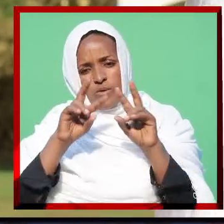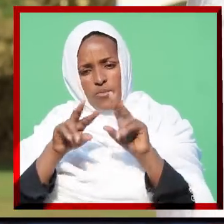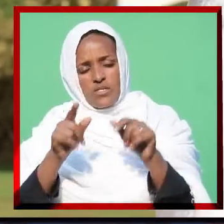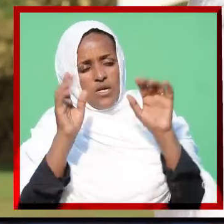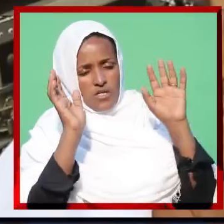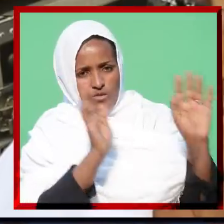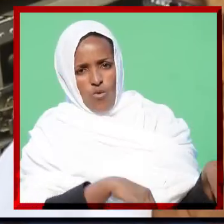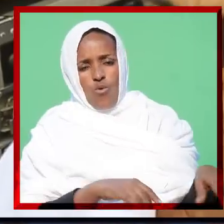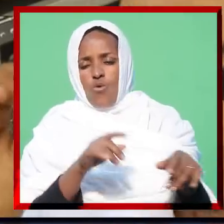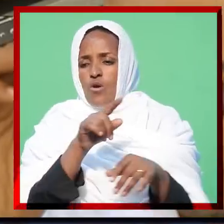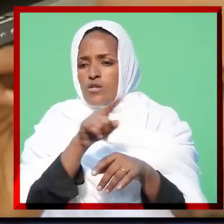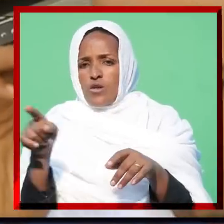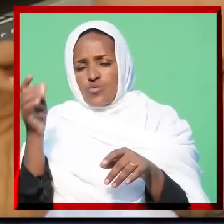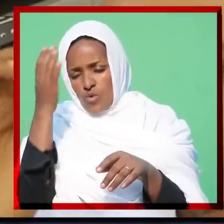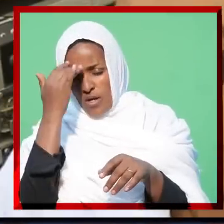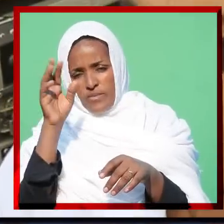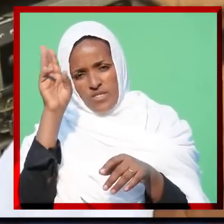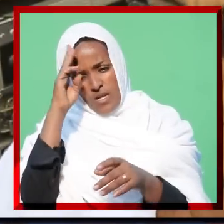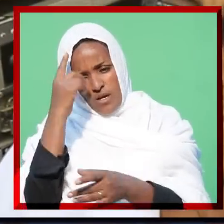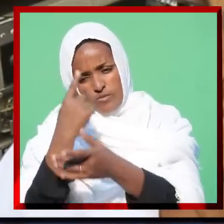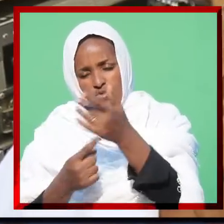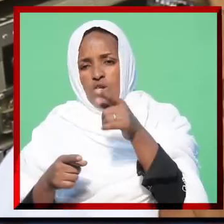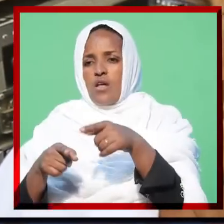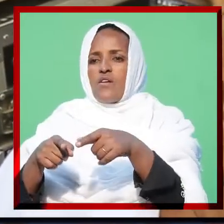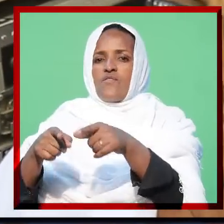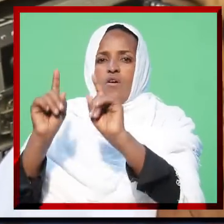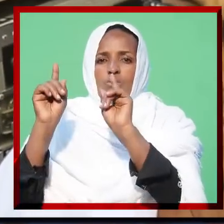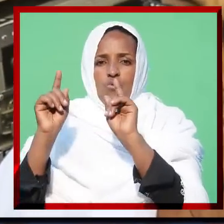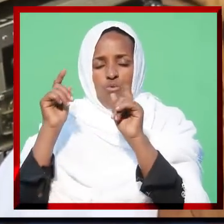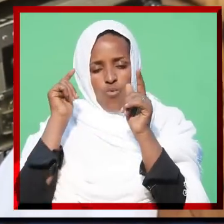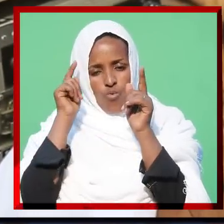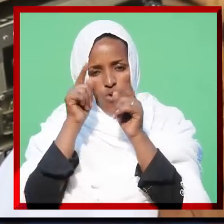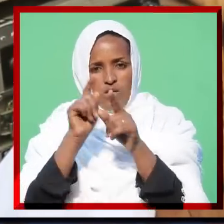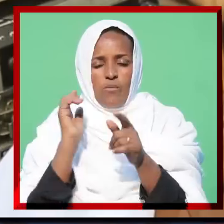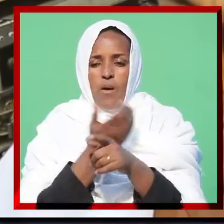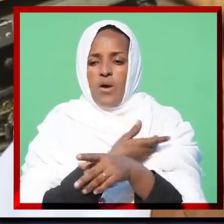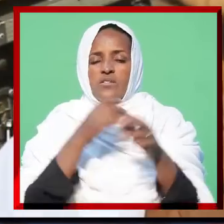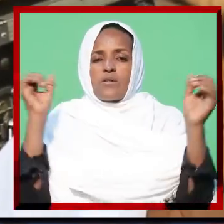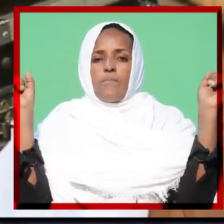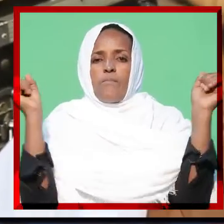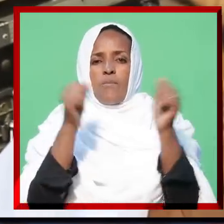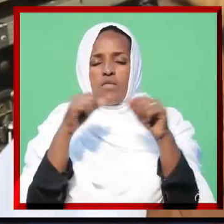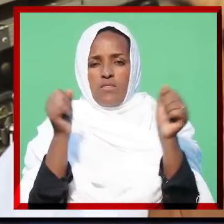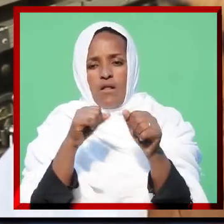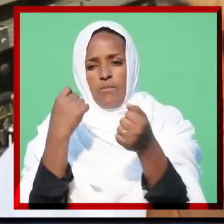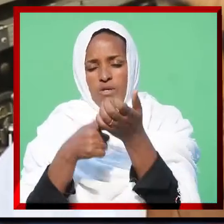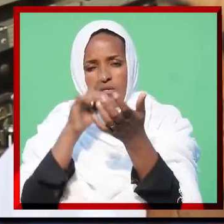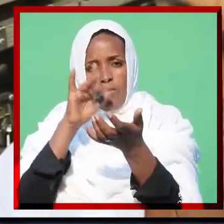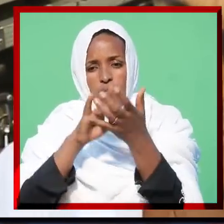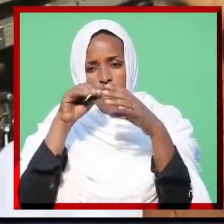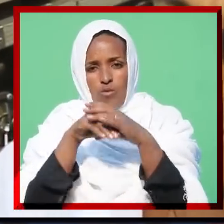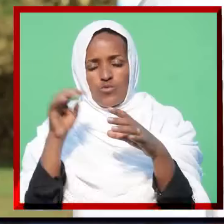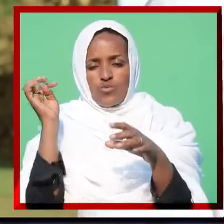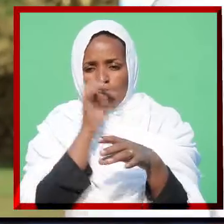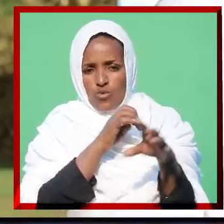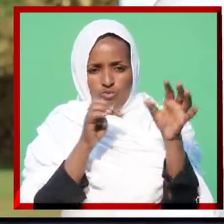ተወው? እነሱ ለምን ሲራክን ብቻ ይነቅፋሉ? ወንድማማችን የሚያጣላ ወይም በዚያ መካከል ያልሆነ ነገር